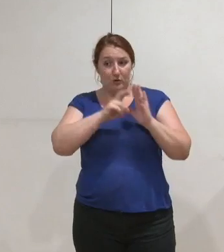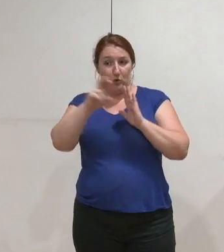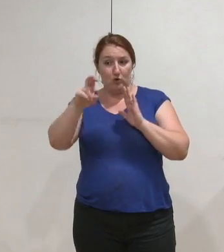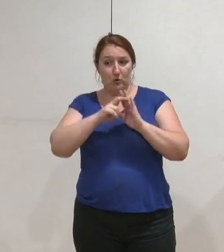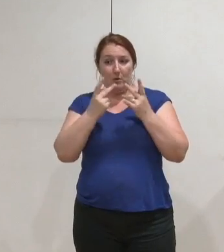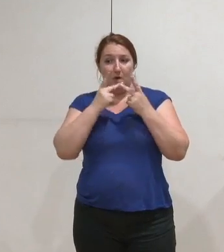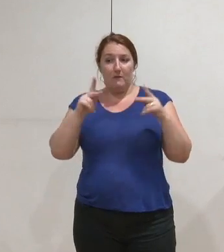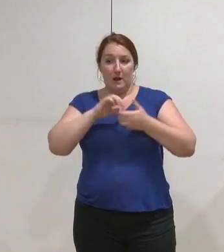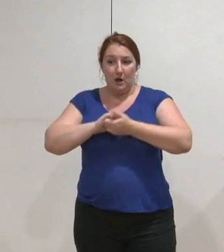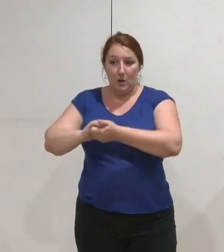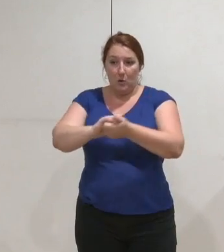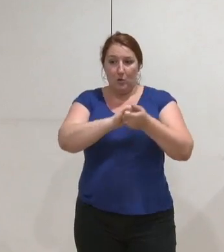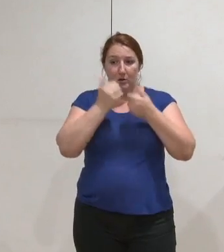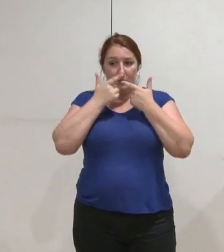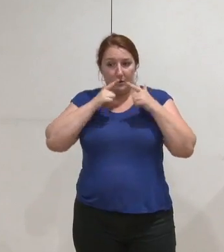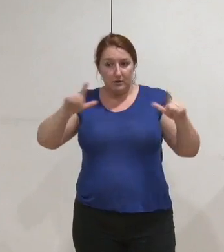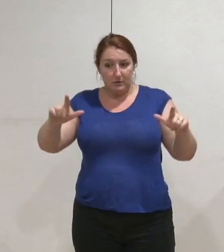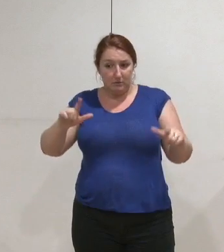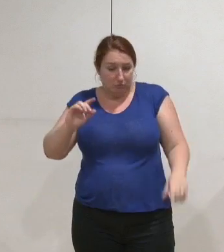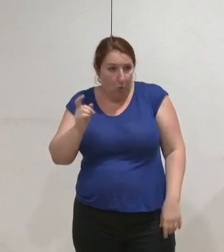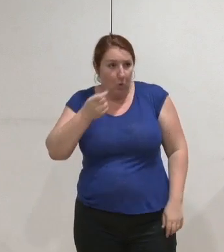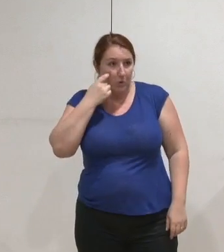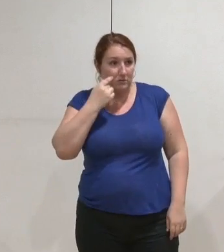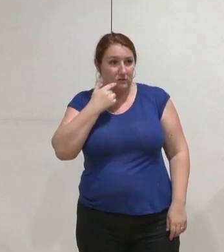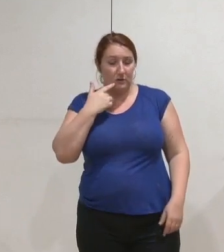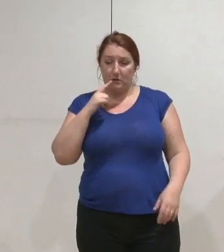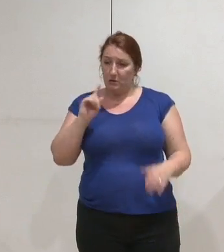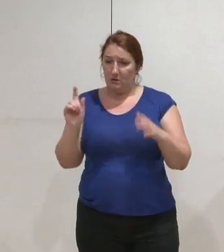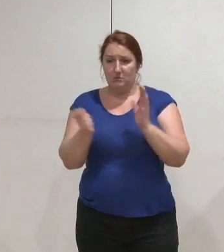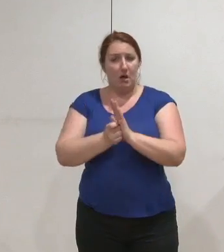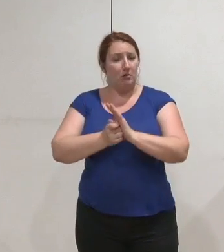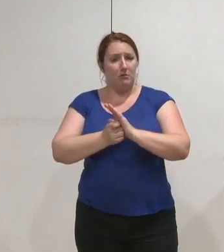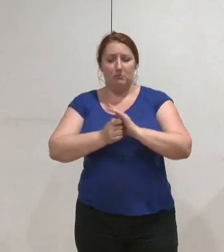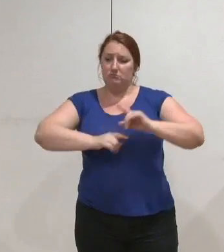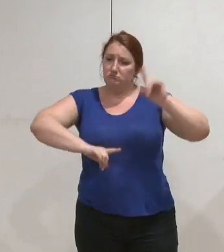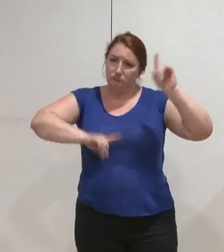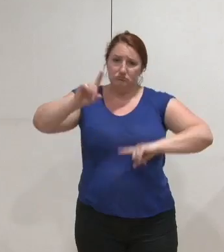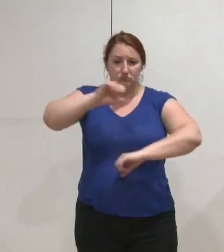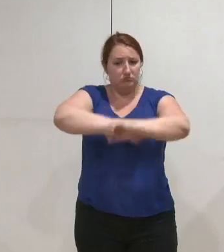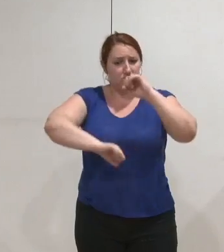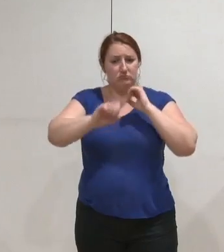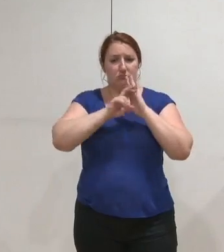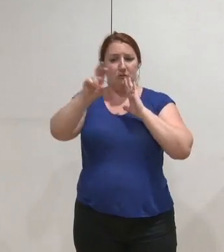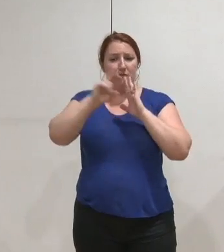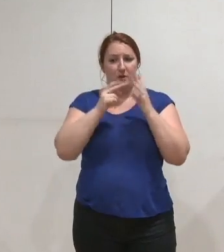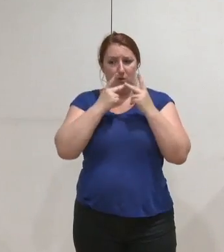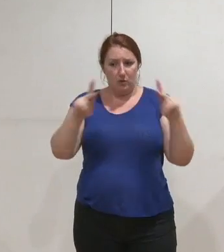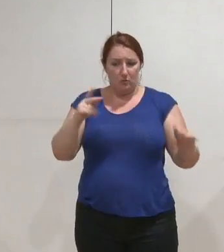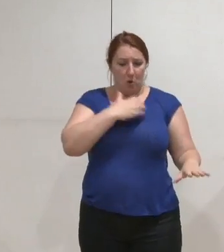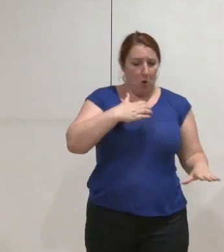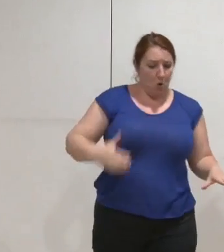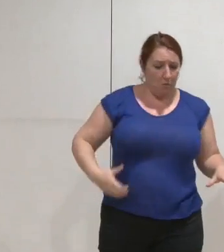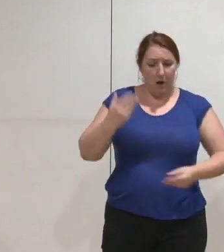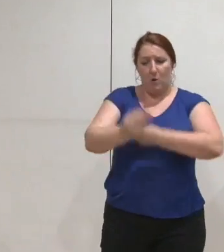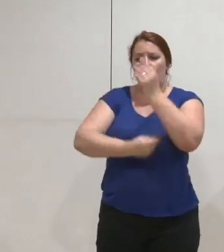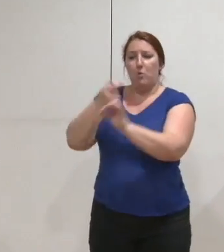Libération et que à chacune de ces manifestations nous sommes la ville de Grenoble le maire ou